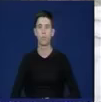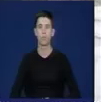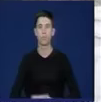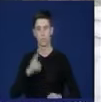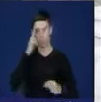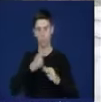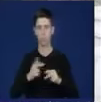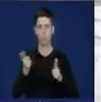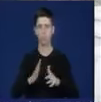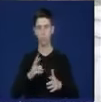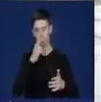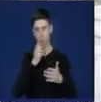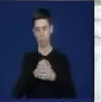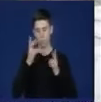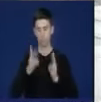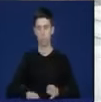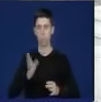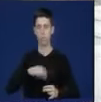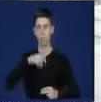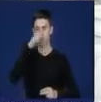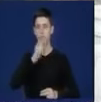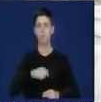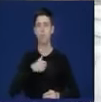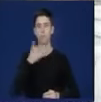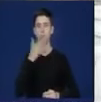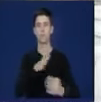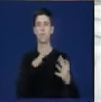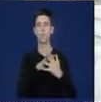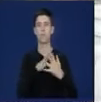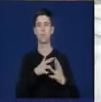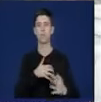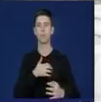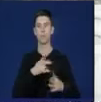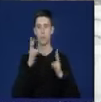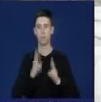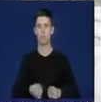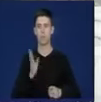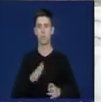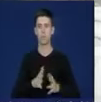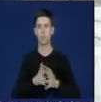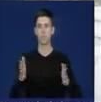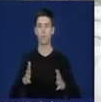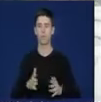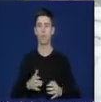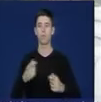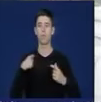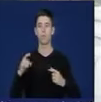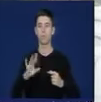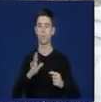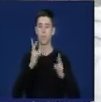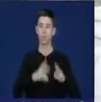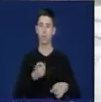qardaşım buna razı olmuyor. Razı olmuyor, bir gizir çox yaralıdır, birinci növbədə onu çıxardı.